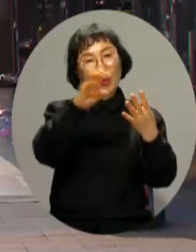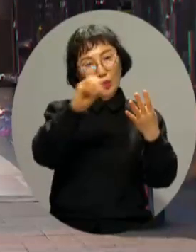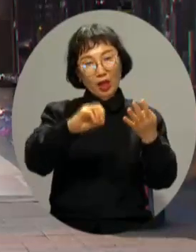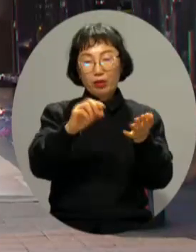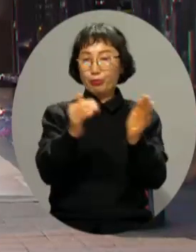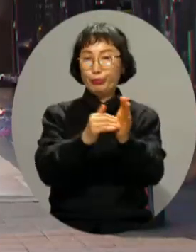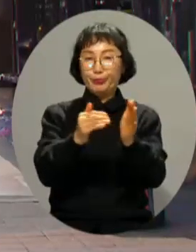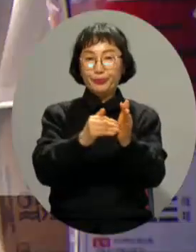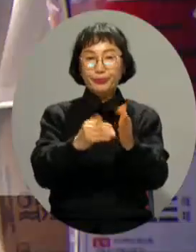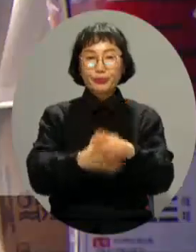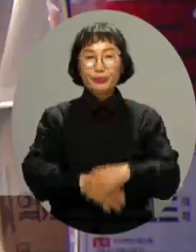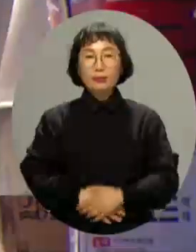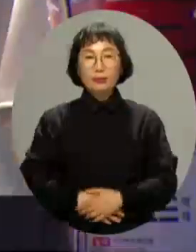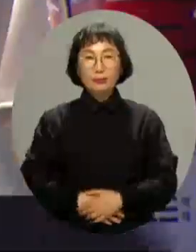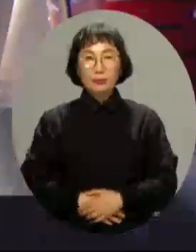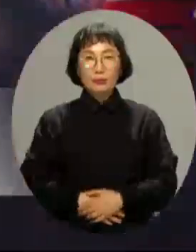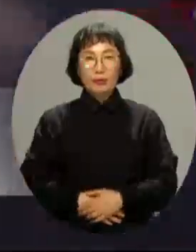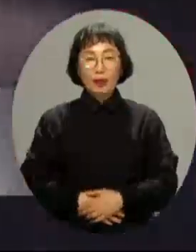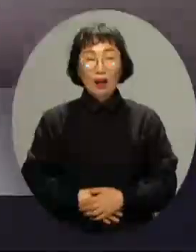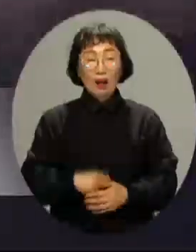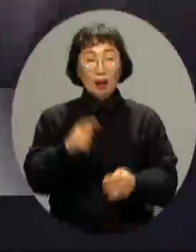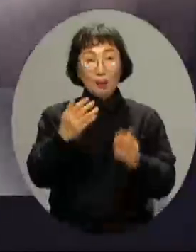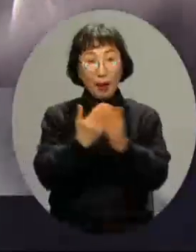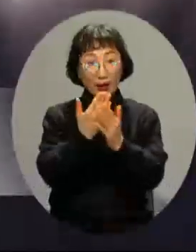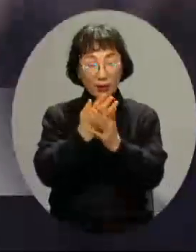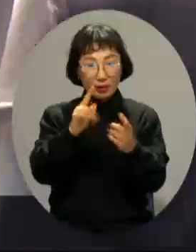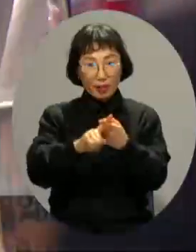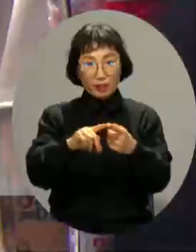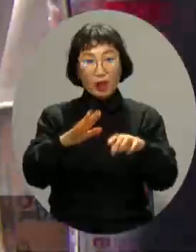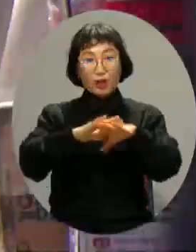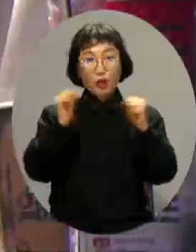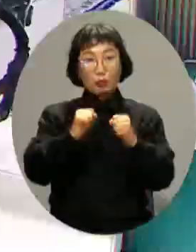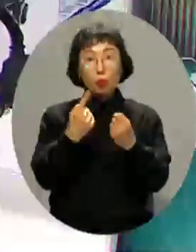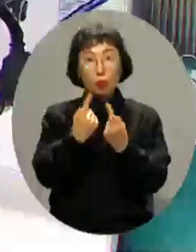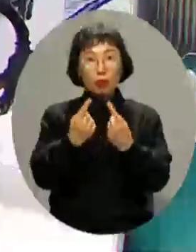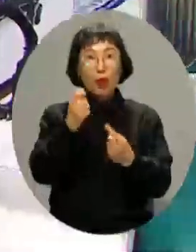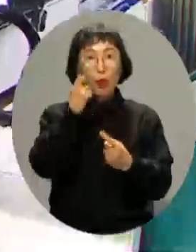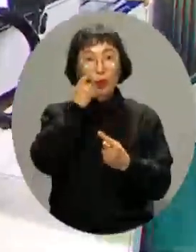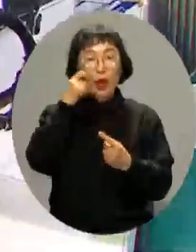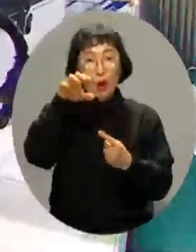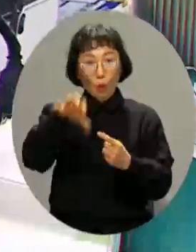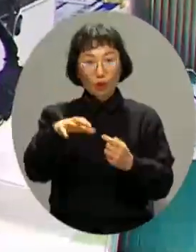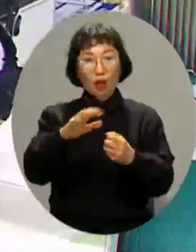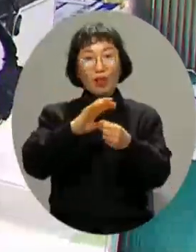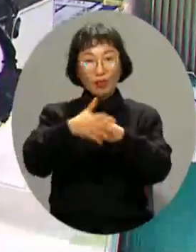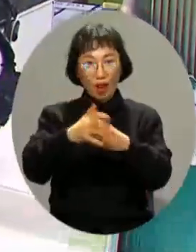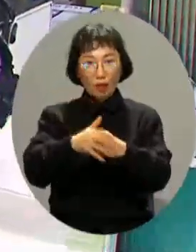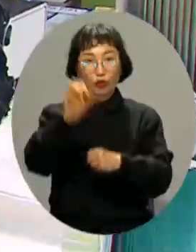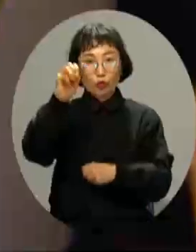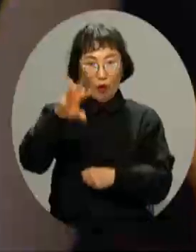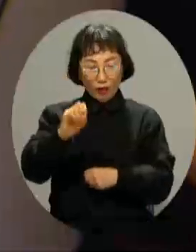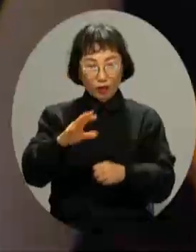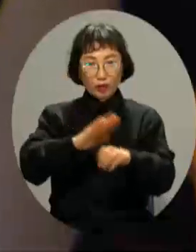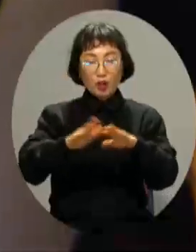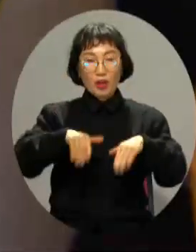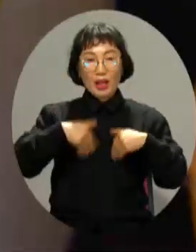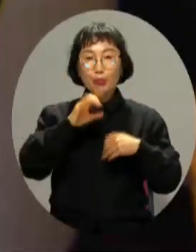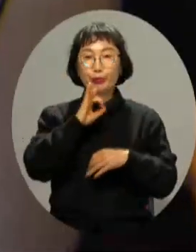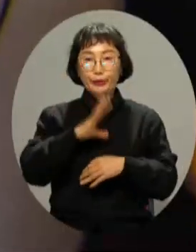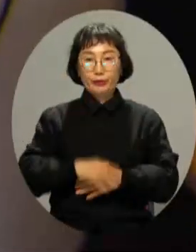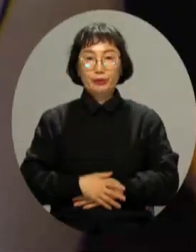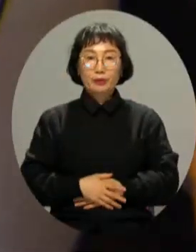성장에 그쳤습니다. 성장률이 전북보다 못한 시도는 대구와 광주, 전남과